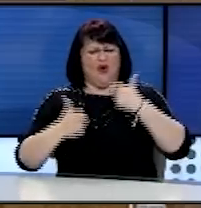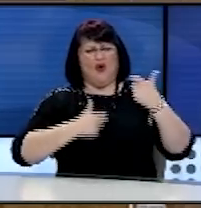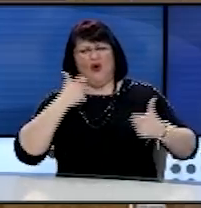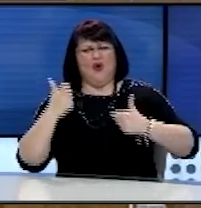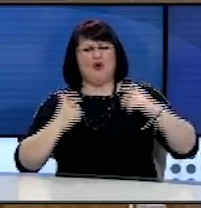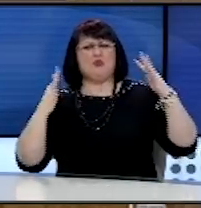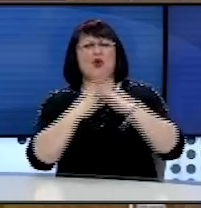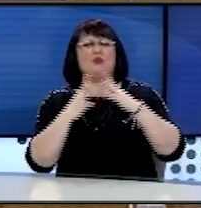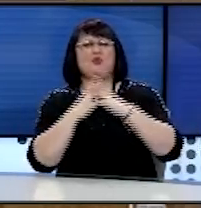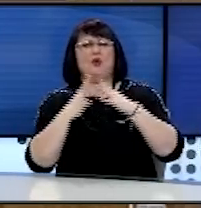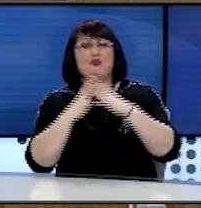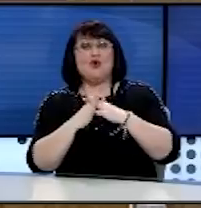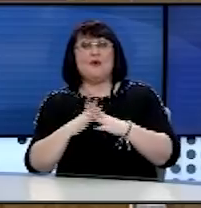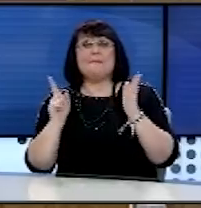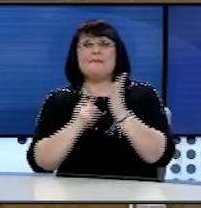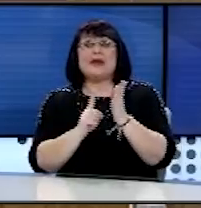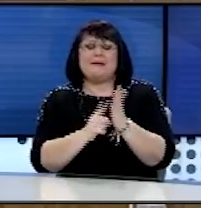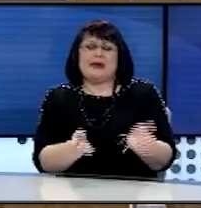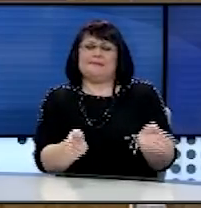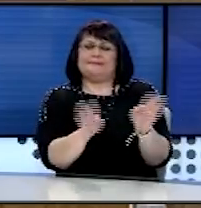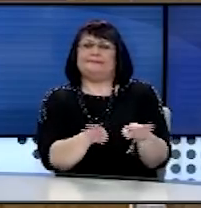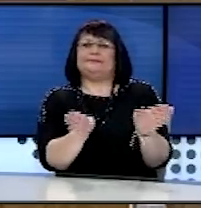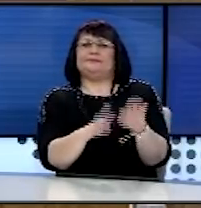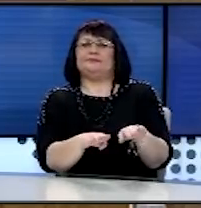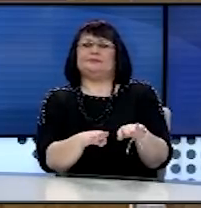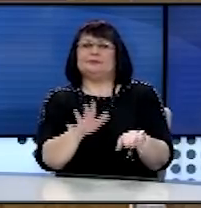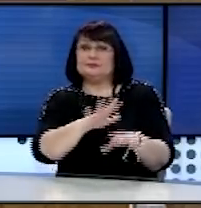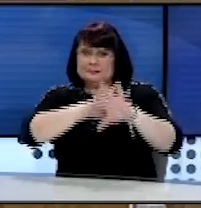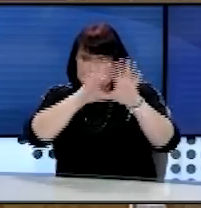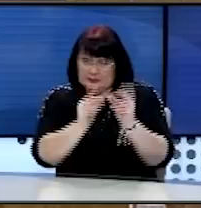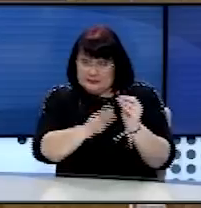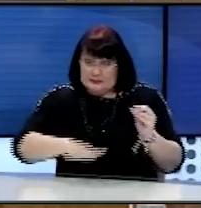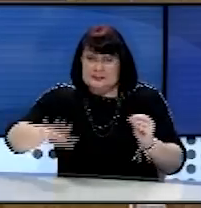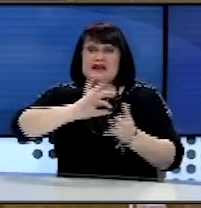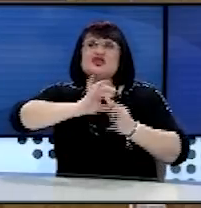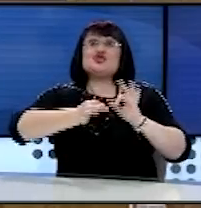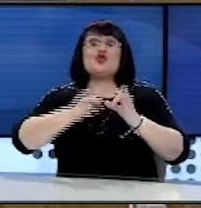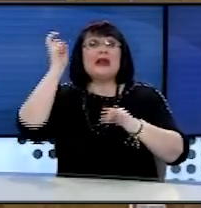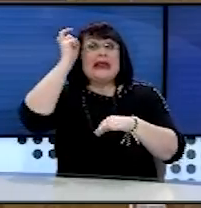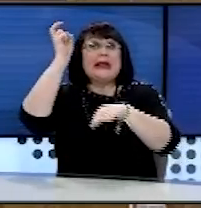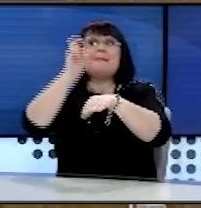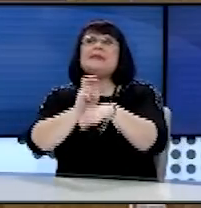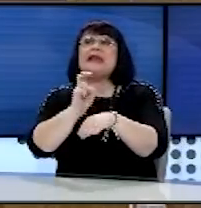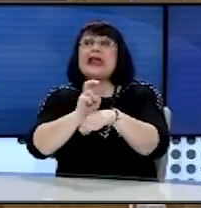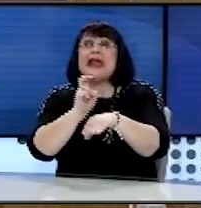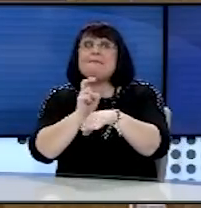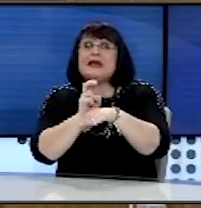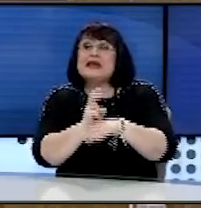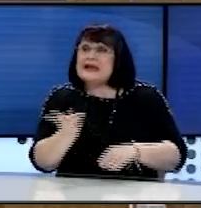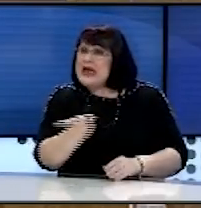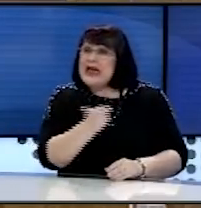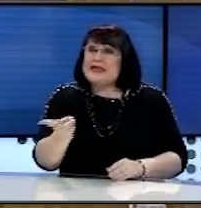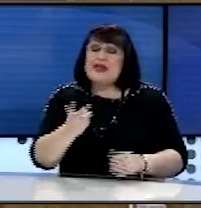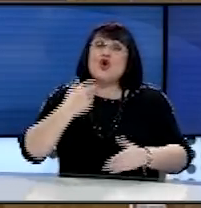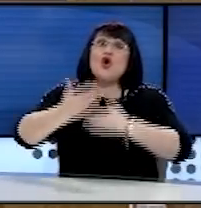πολεμικών ιαχών θα πρέπει να σκεπάσει τη συλλογική ιστορική μνήμη δύο λαών οι οποίοι